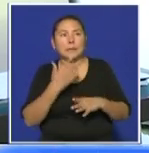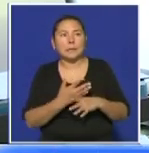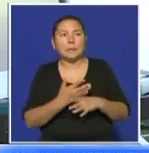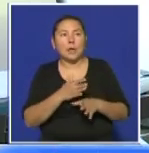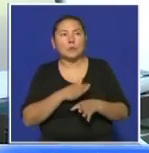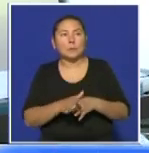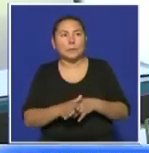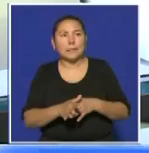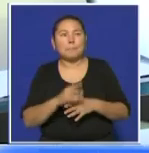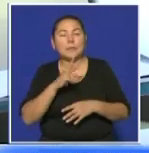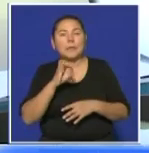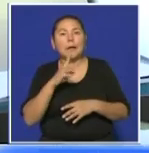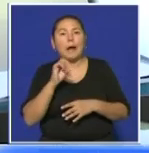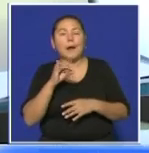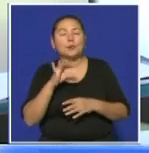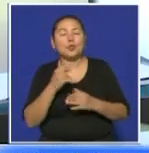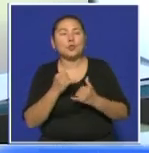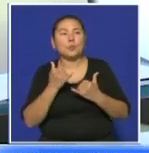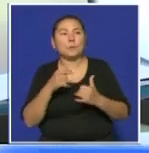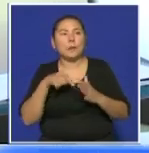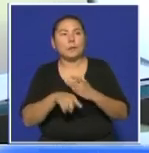Сол заңда жазылған микроқаржы ұйымдары деген.